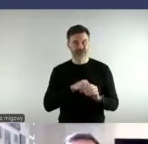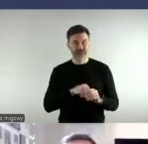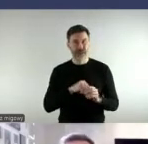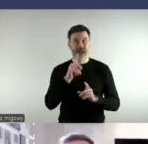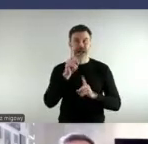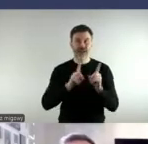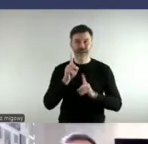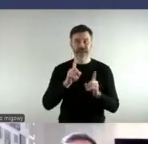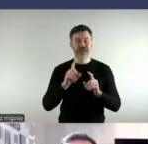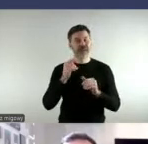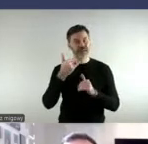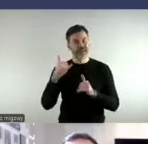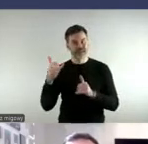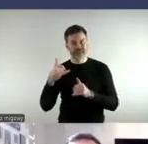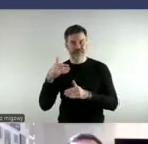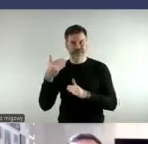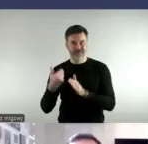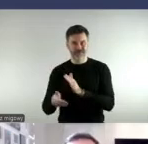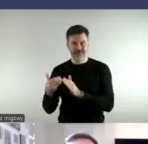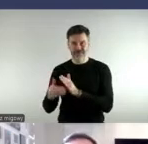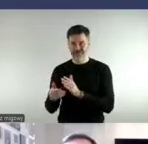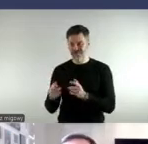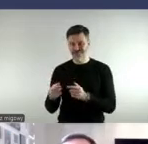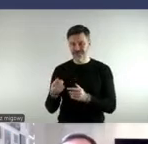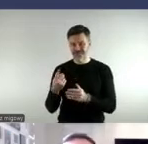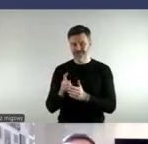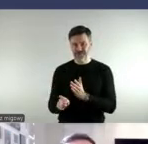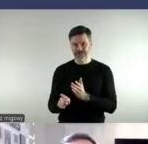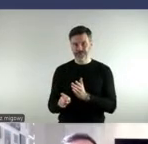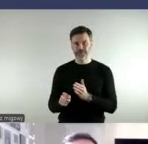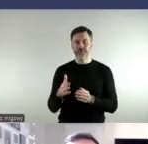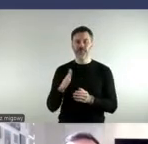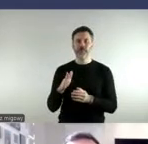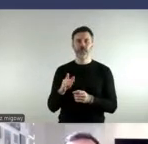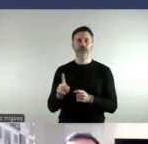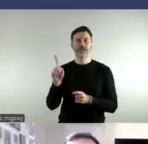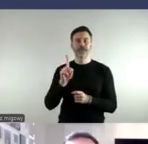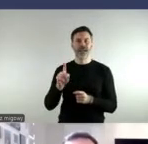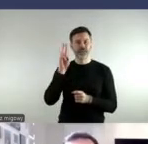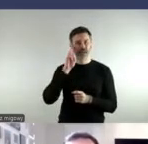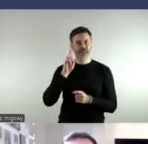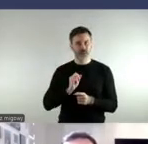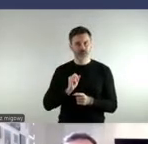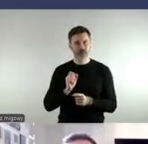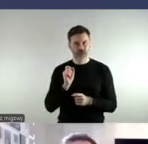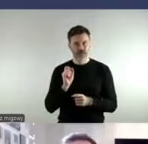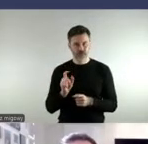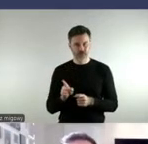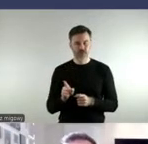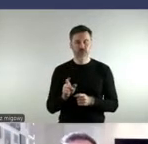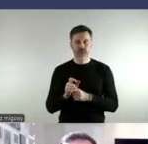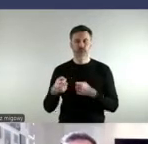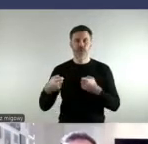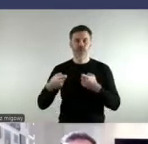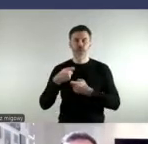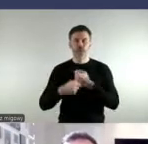are elements of it, poplecznice. but sometimes I the tutaj tak connections naprawdę fail. mamy instytucje państwowe, So we które have these w state jakiś institutions sposób here współpracują